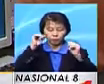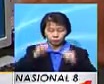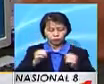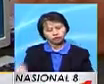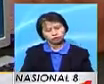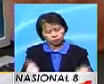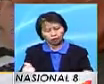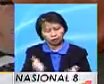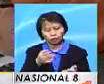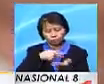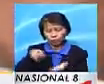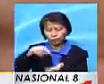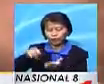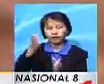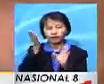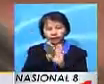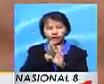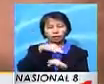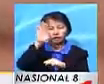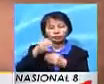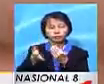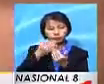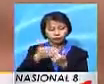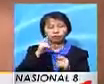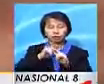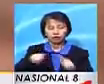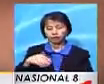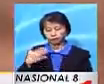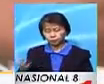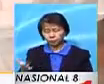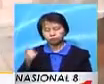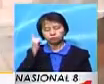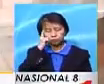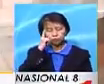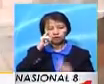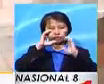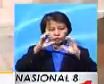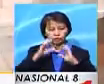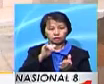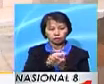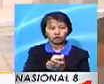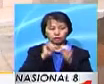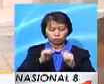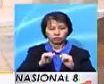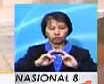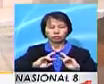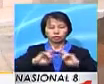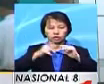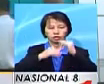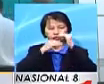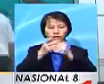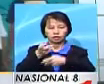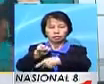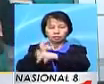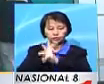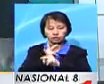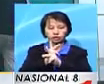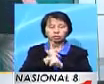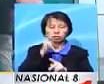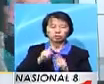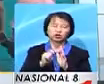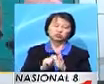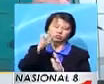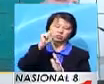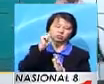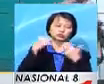digalakkan menerusi pembiayaan bank yang lebih mudah, namun beliau berpendapat langkah tersebut hanya meningkatkan tahap pinjaman isi rumah yang